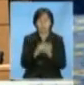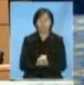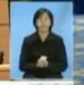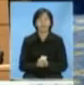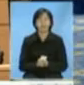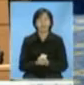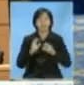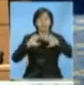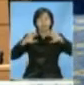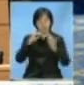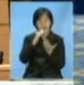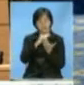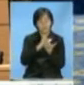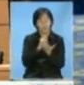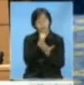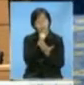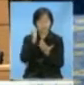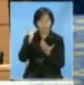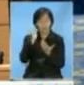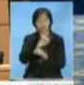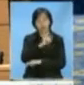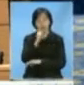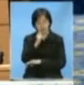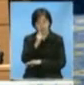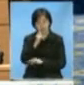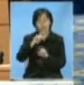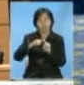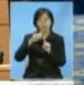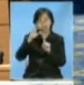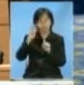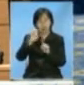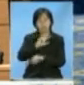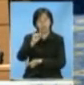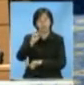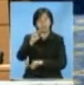โยบายของรัฐบาลเมื่อวันอังคารที่23สิงหาคม